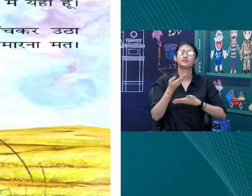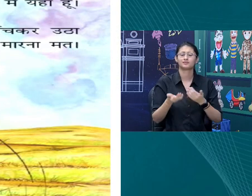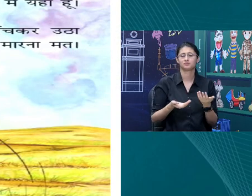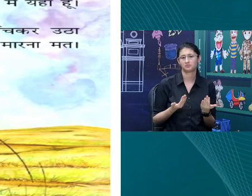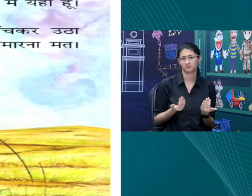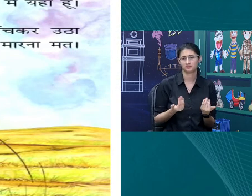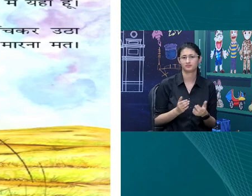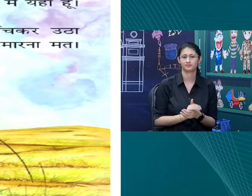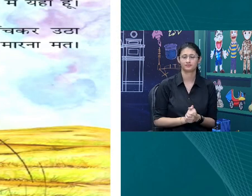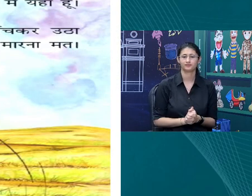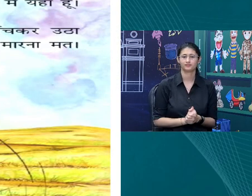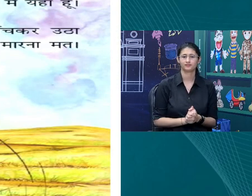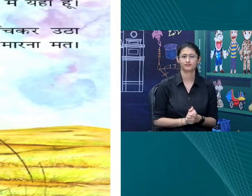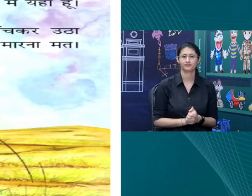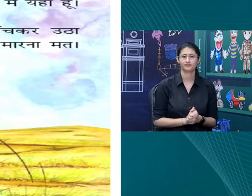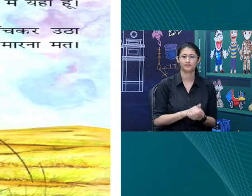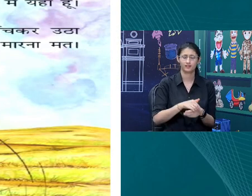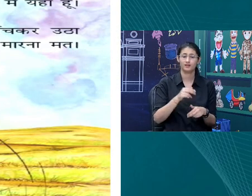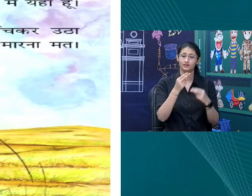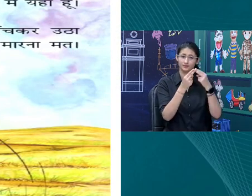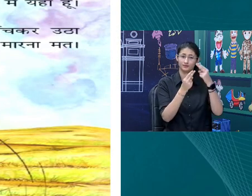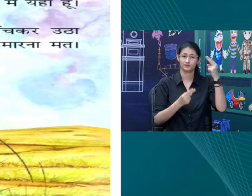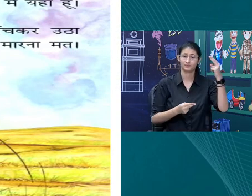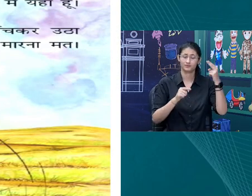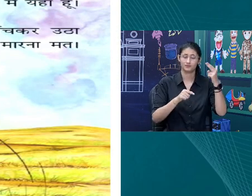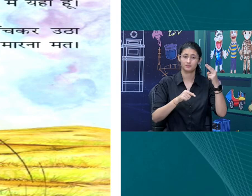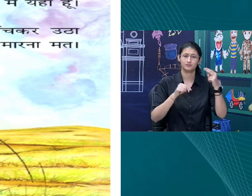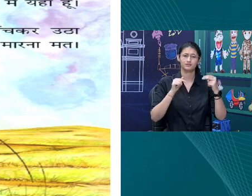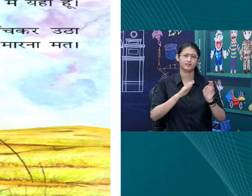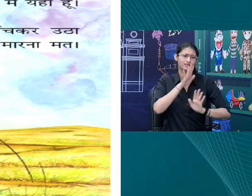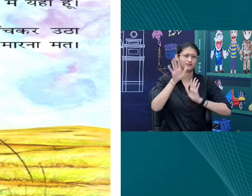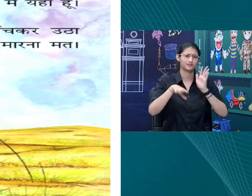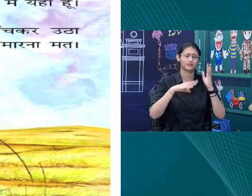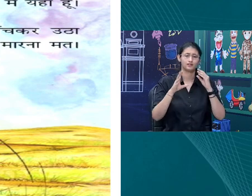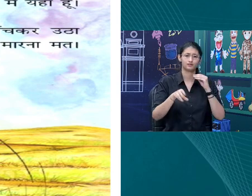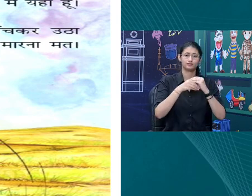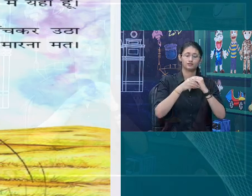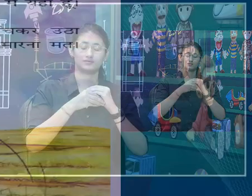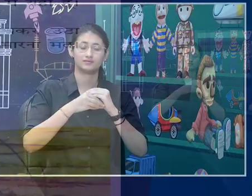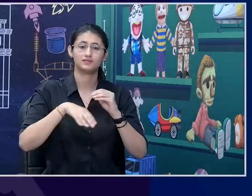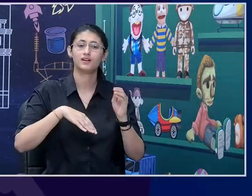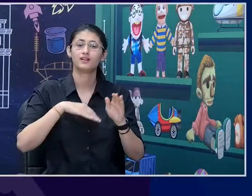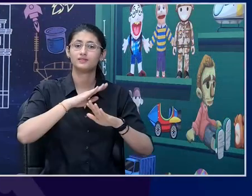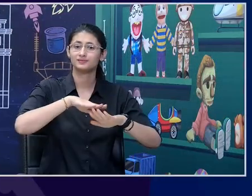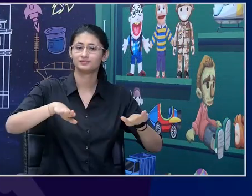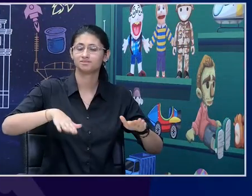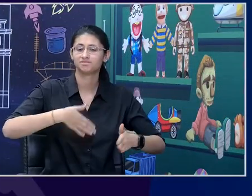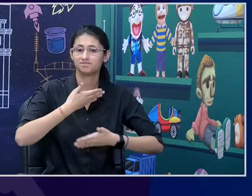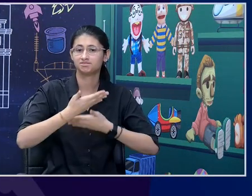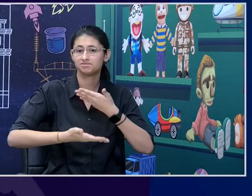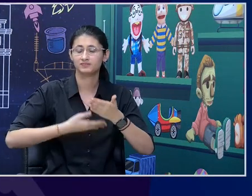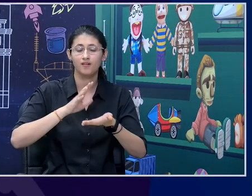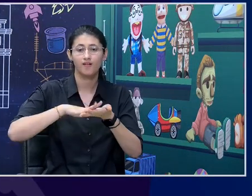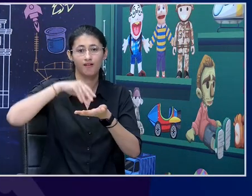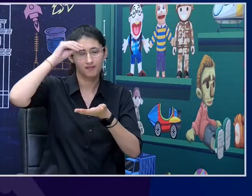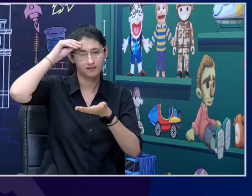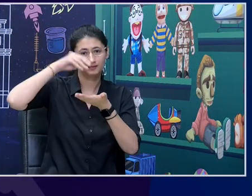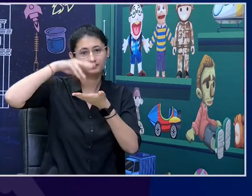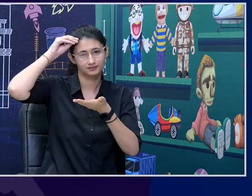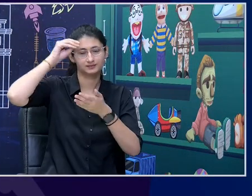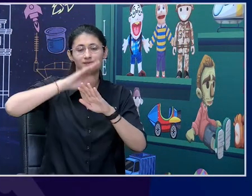इस पाठ में हम इन शब्दों को भी लेकर ए सकते हैं तो राहुल जी आगे चलते हैं